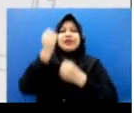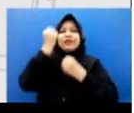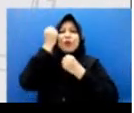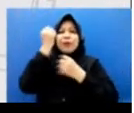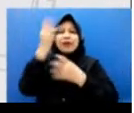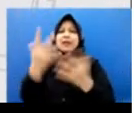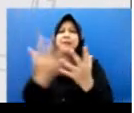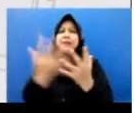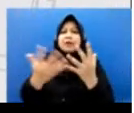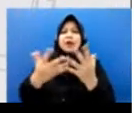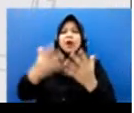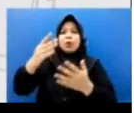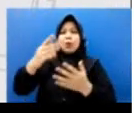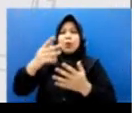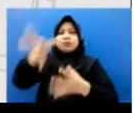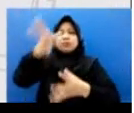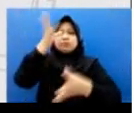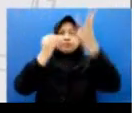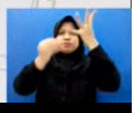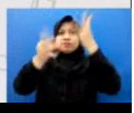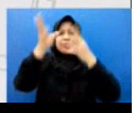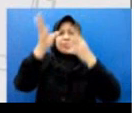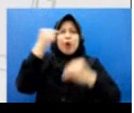dan paling benar. Sementara informasi